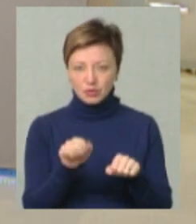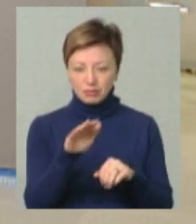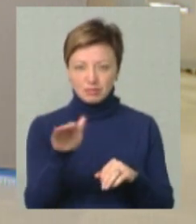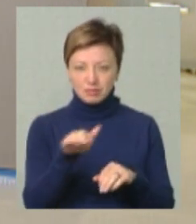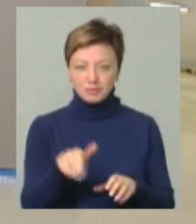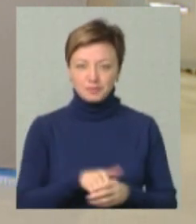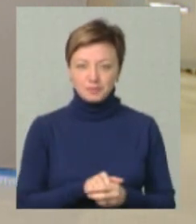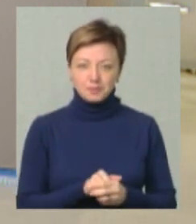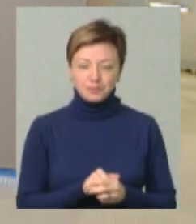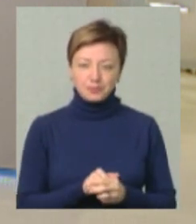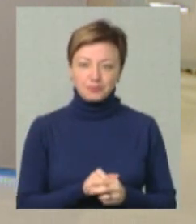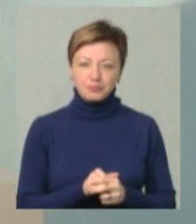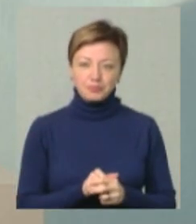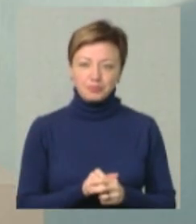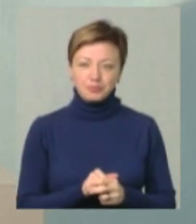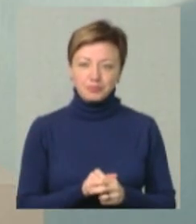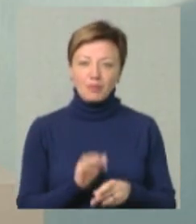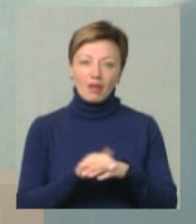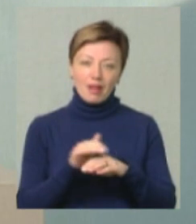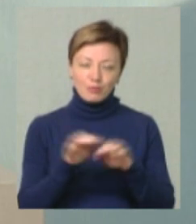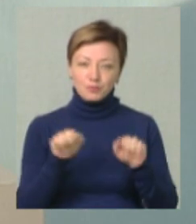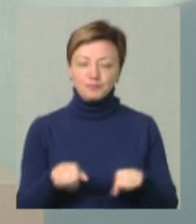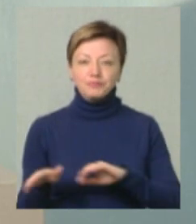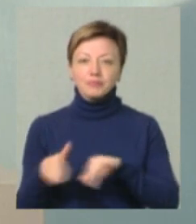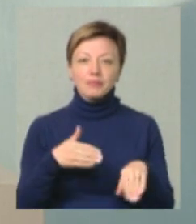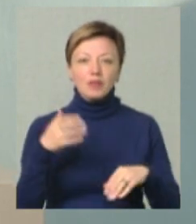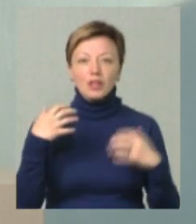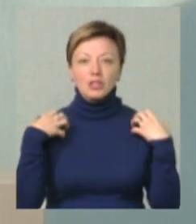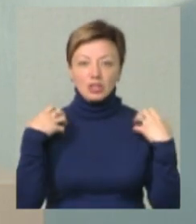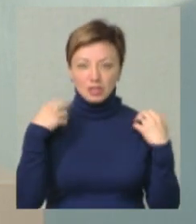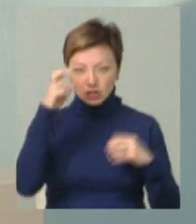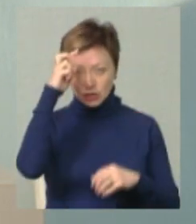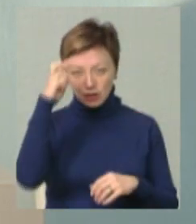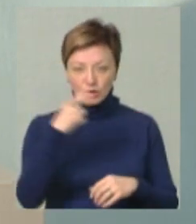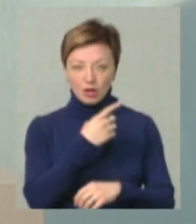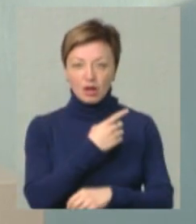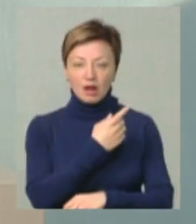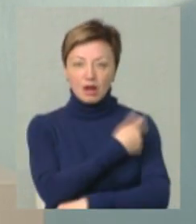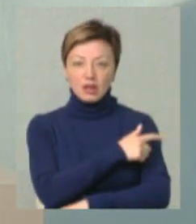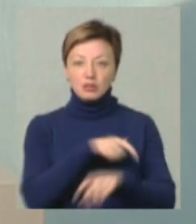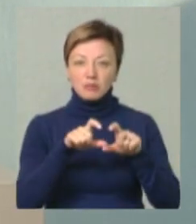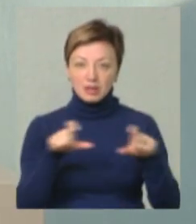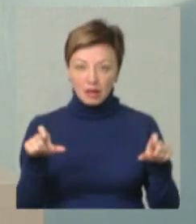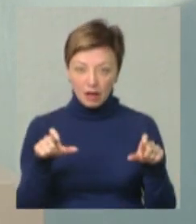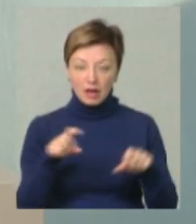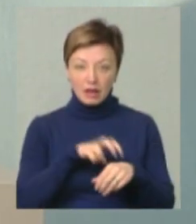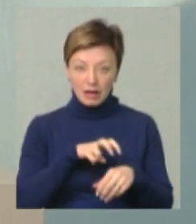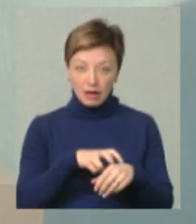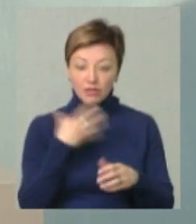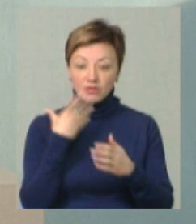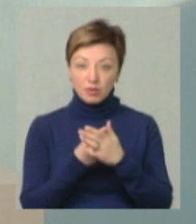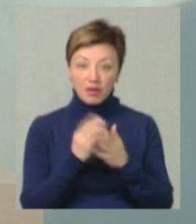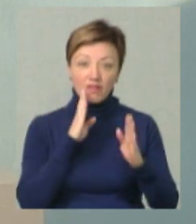його погладити. Начальник військового державного шпиталю ветеринарної медицини Кирило Чумаков днями у себе у